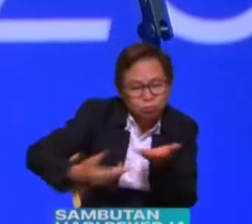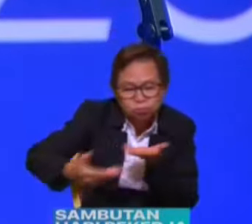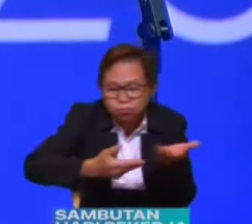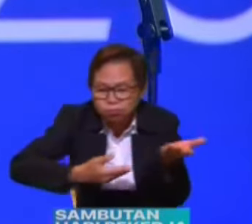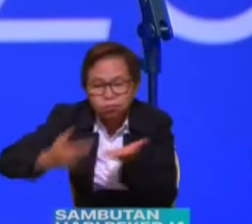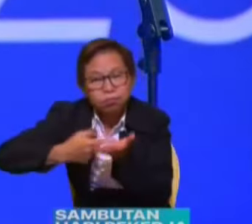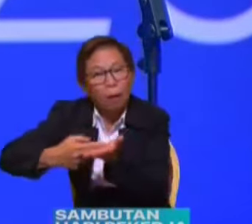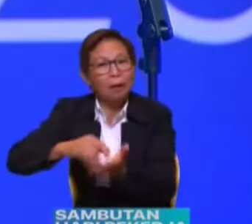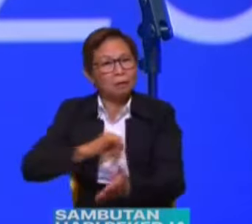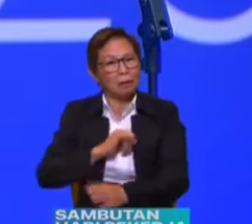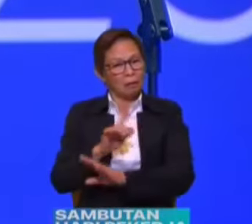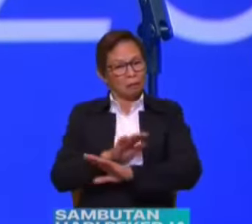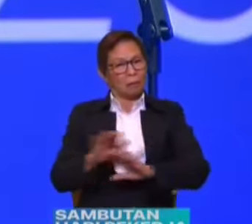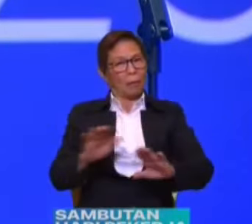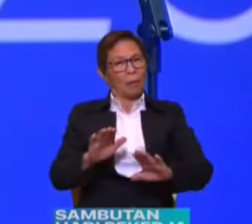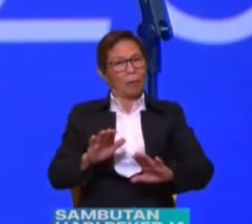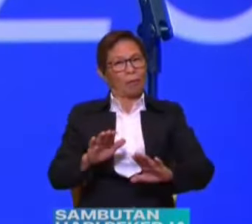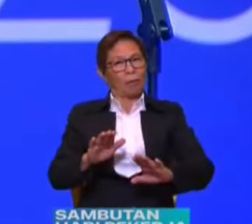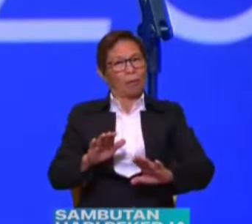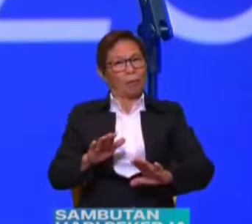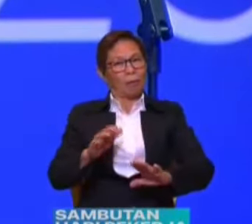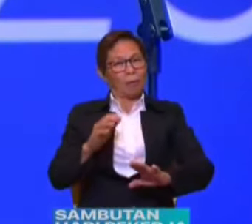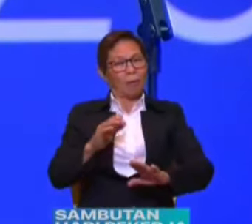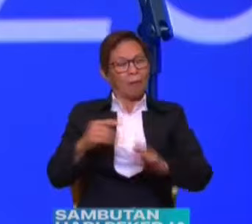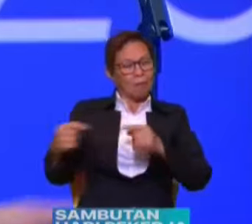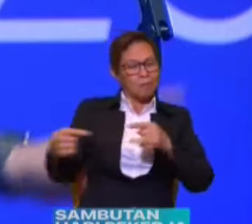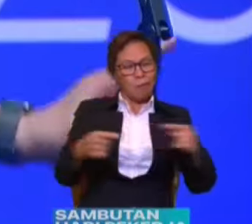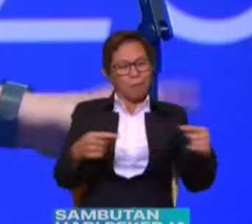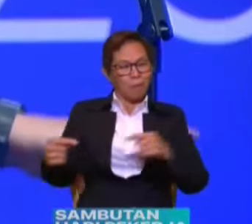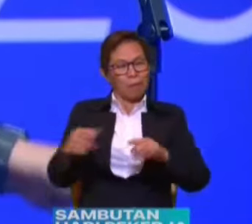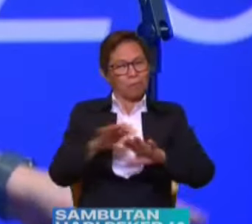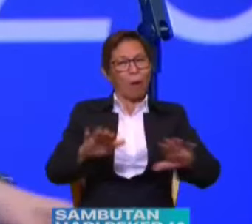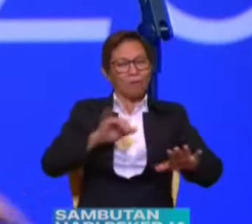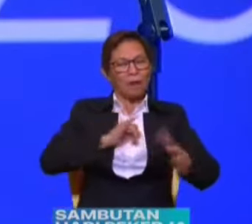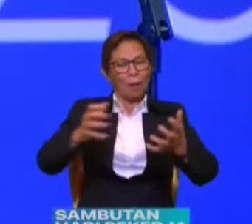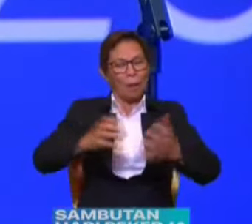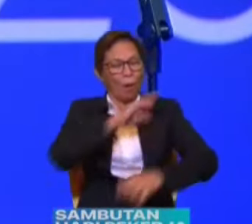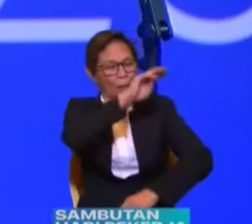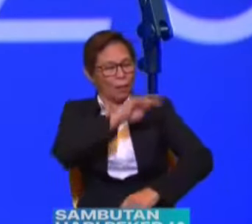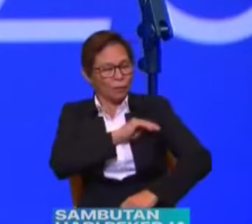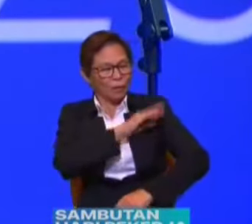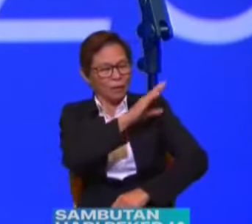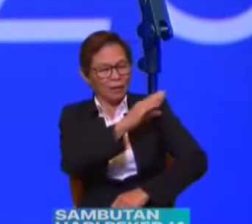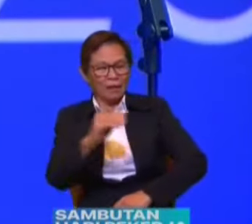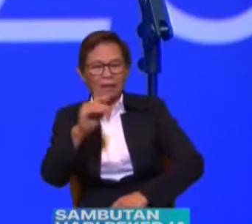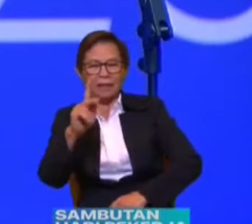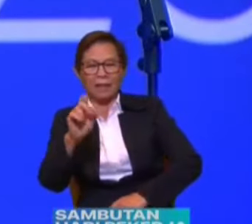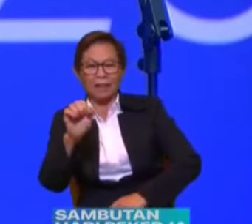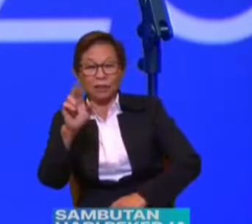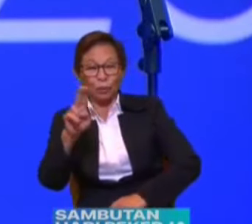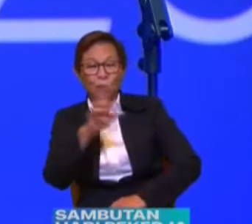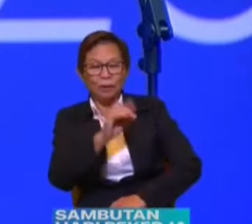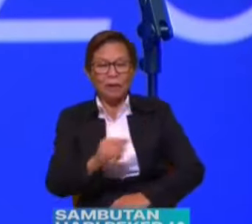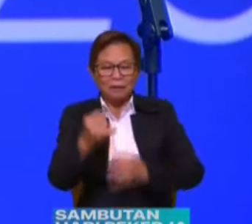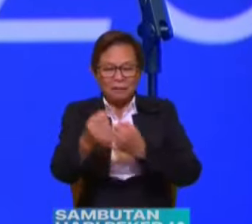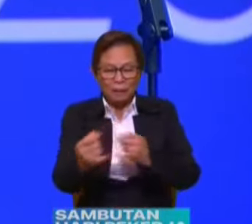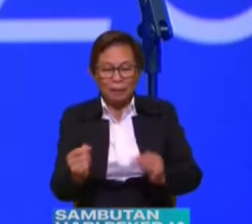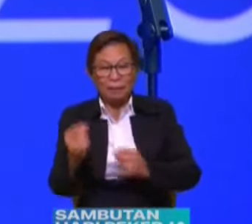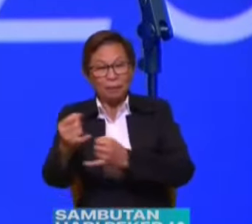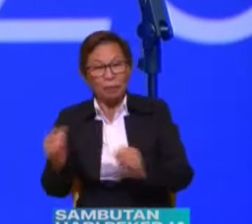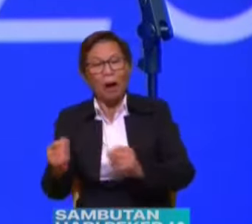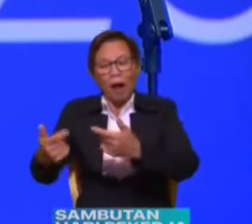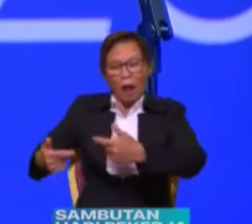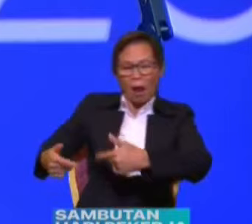ada apa-apa permasalahan dan ketegangan, dan saya mahu menteri dan KSU dan jabatan-jabatan berkenaan beri